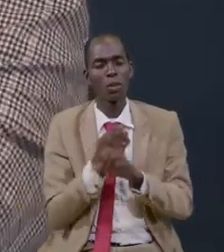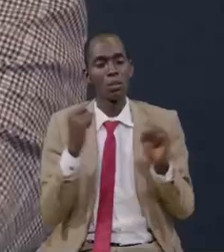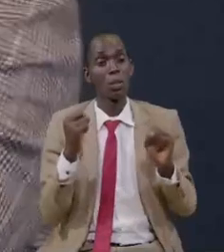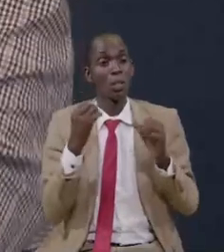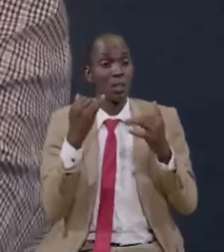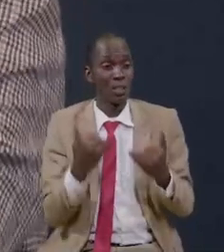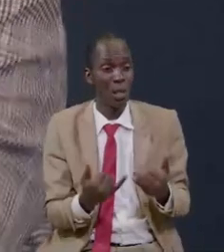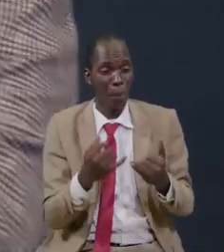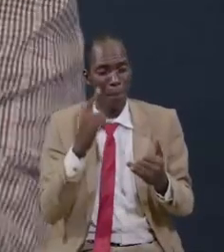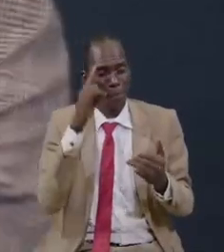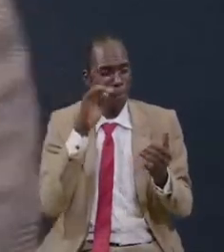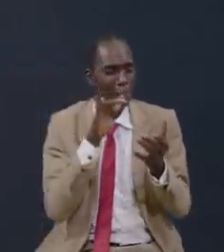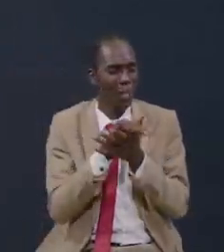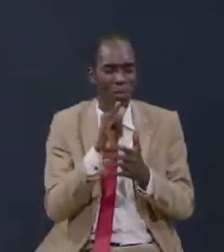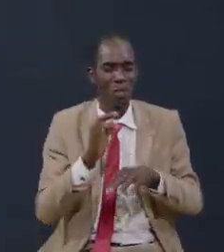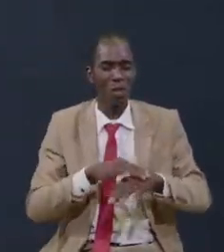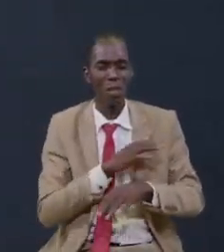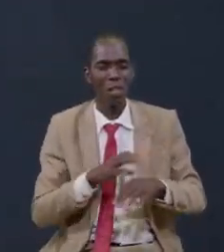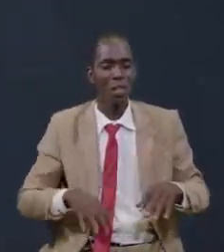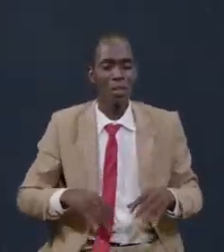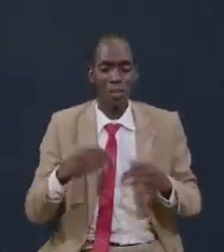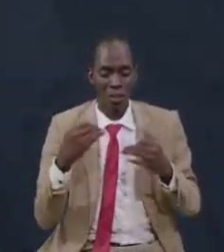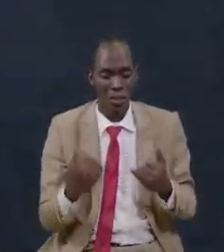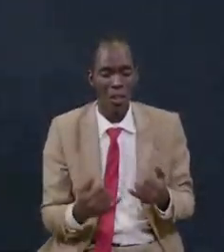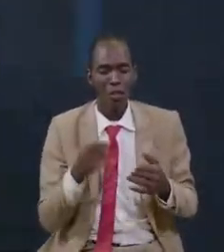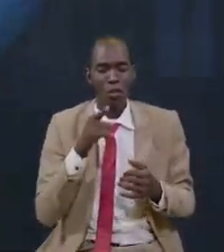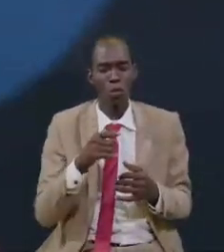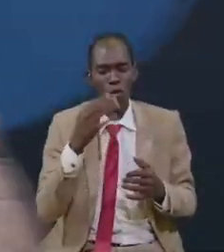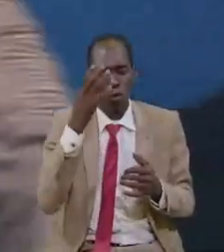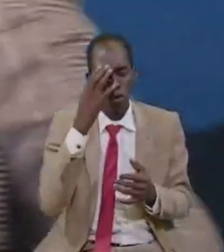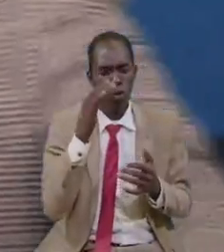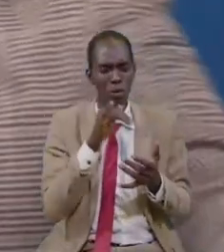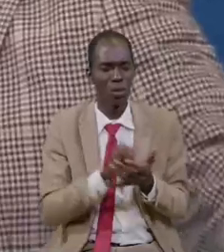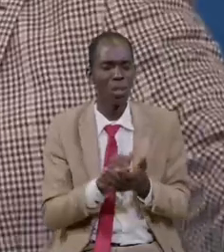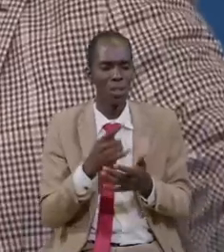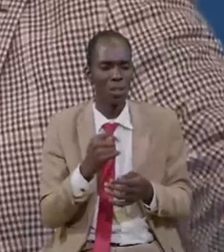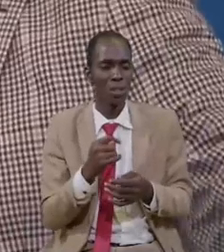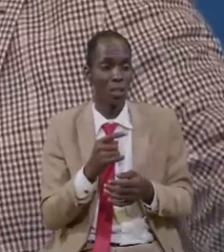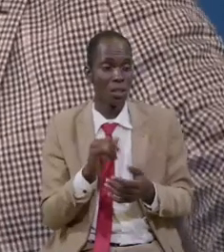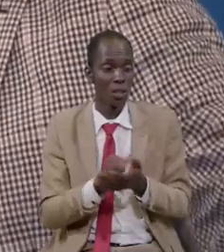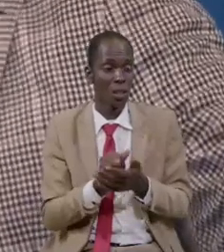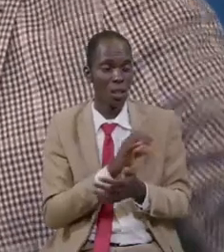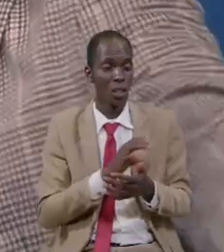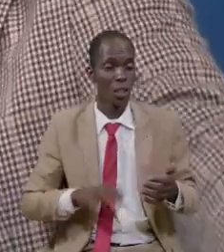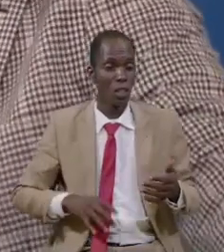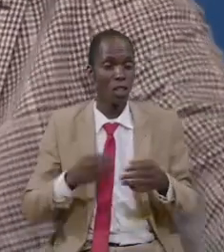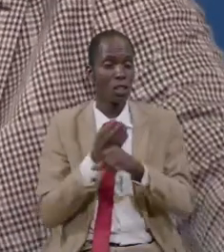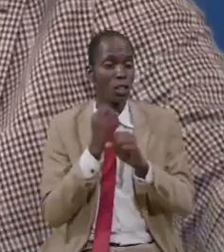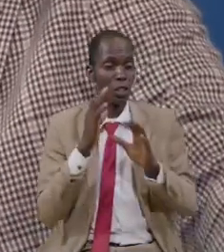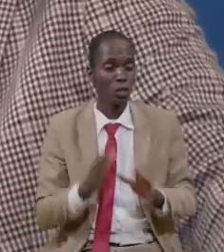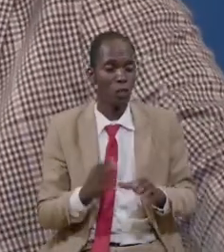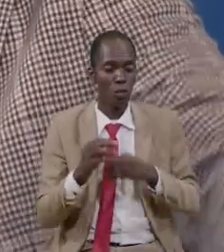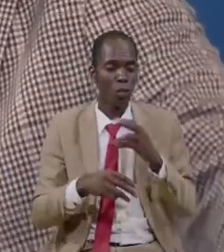crois en Christ. Tu sais que Christ est le Sauveur et Seigneur. Nous parvenons à la connaissance